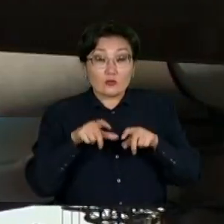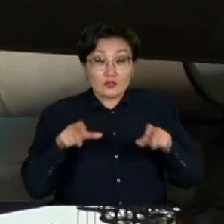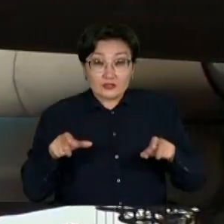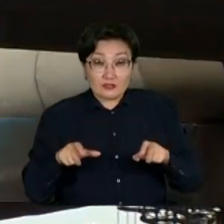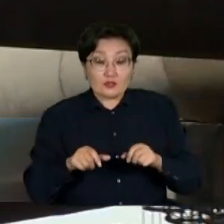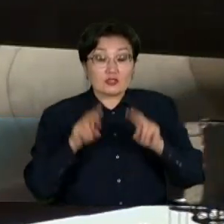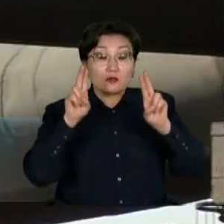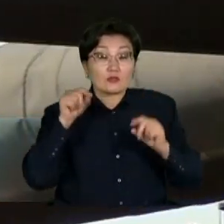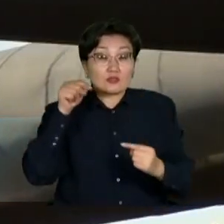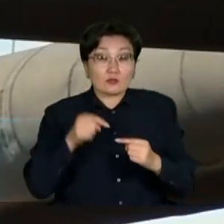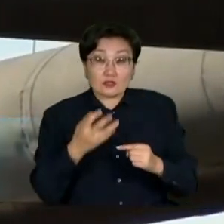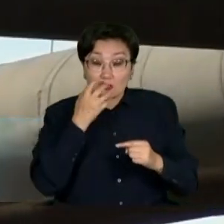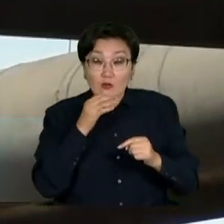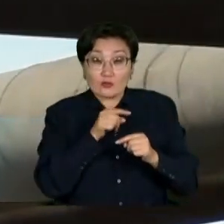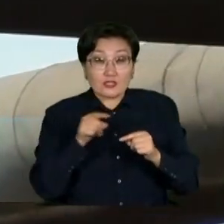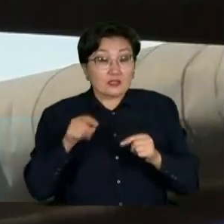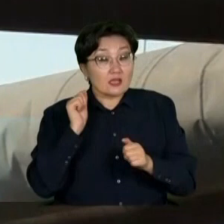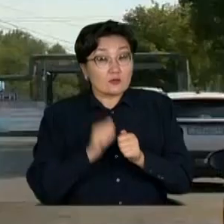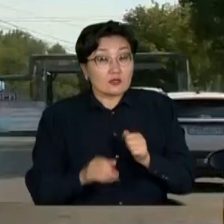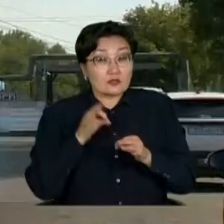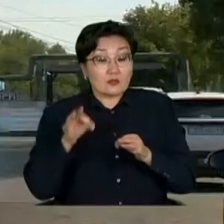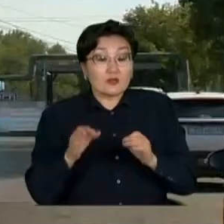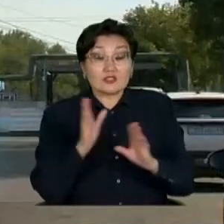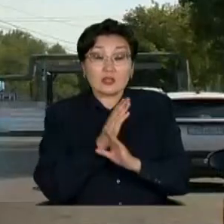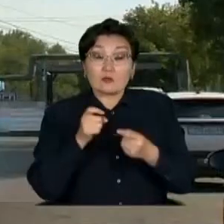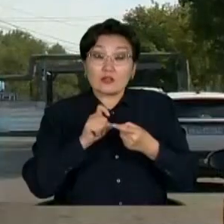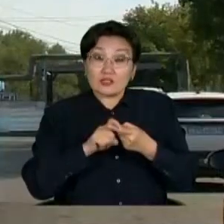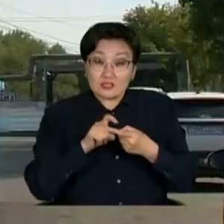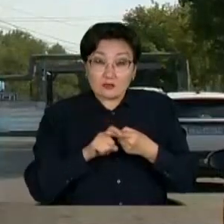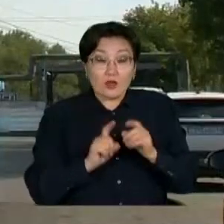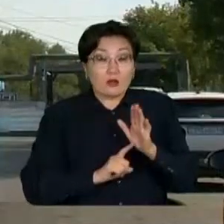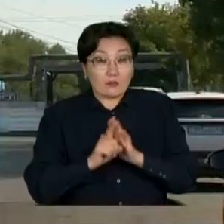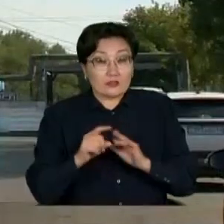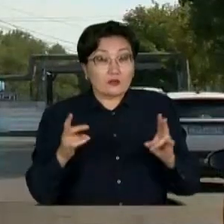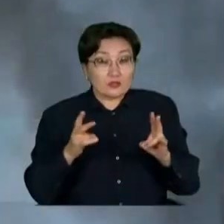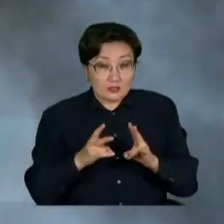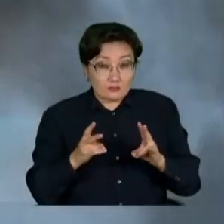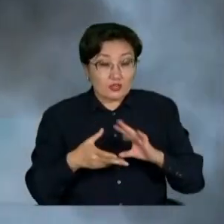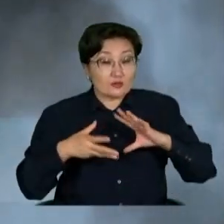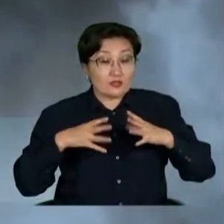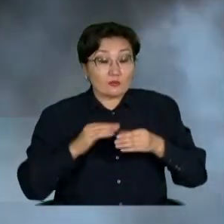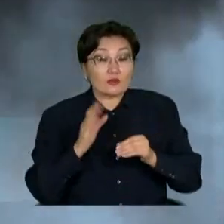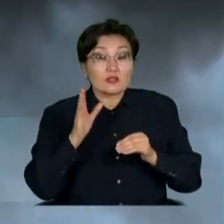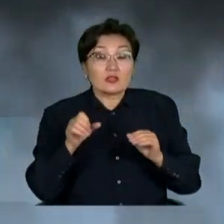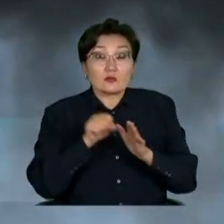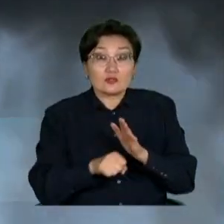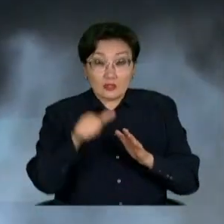Негізі ереже бойынша жылыту маусымы әр өңірдегі күн райына байланысты басталу керек екен. Жалпы алдағы